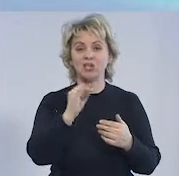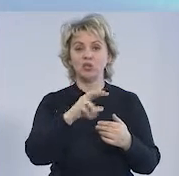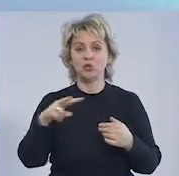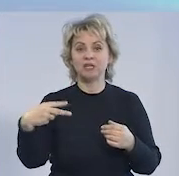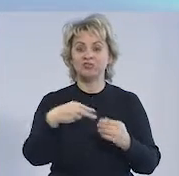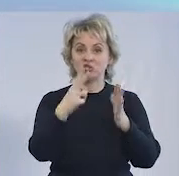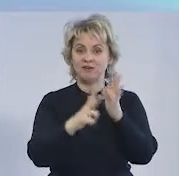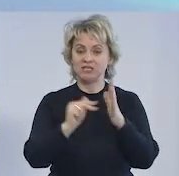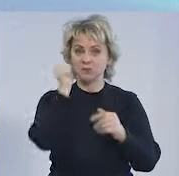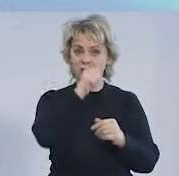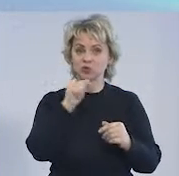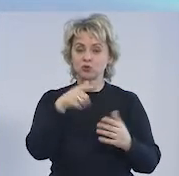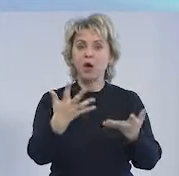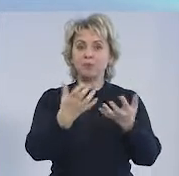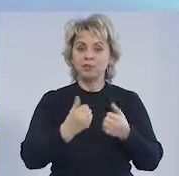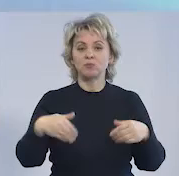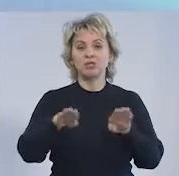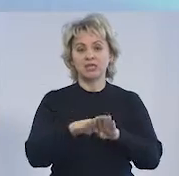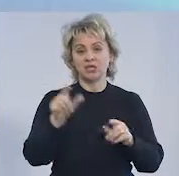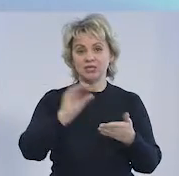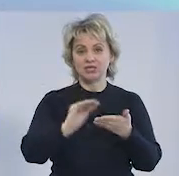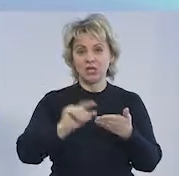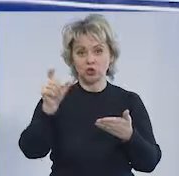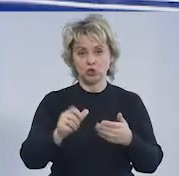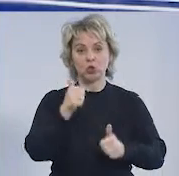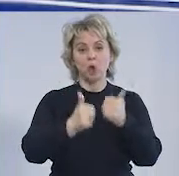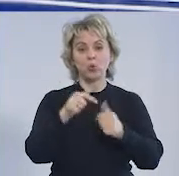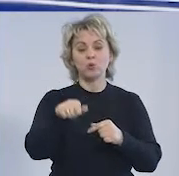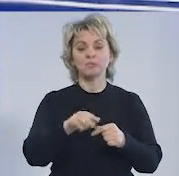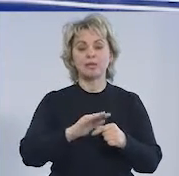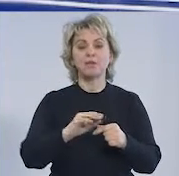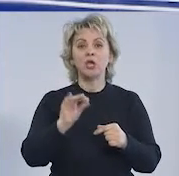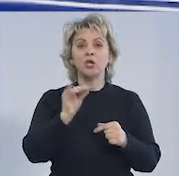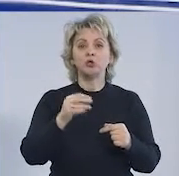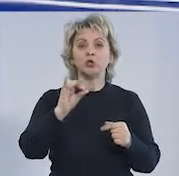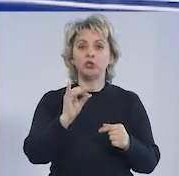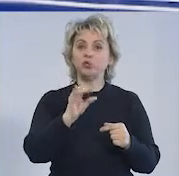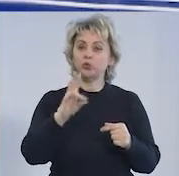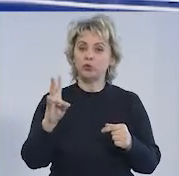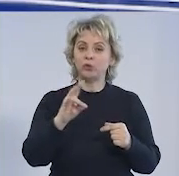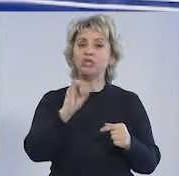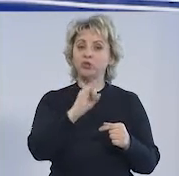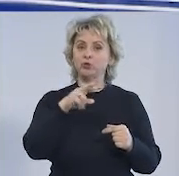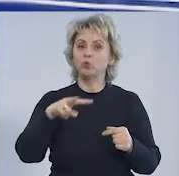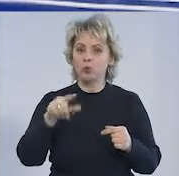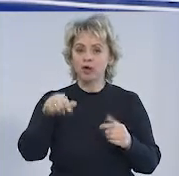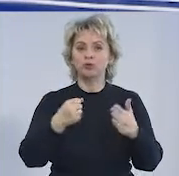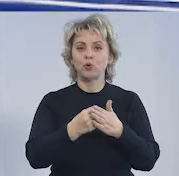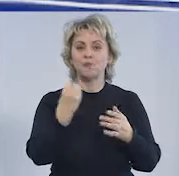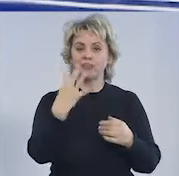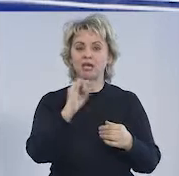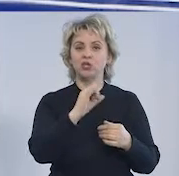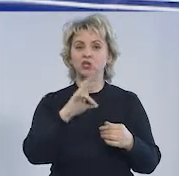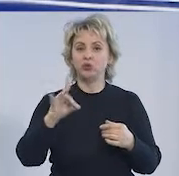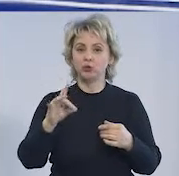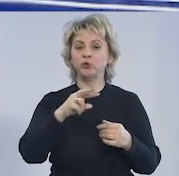июля 2018 года принимаются такие статьи на конкурс. Июля или июня? Июля. Июля. До 15